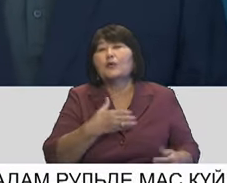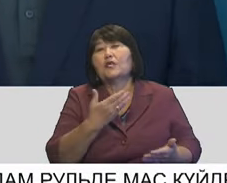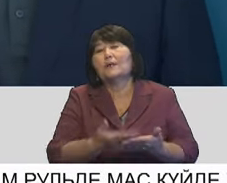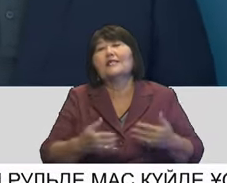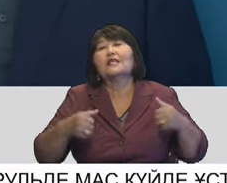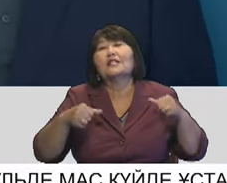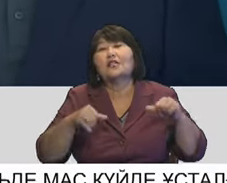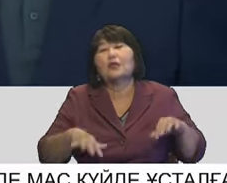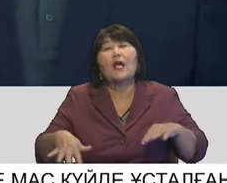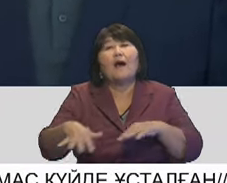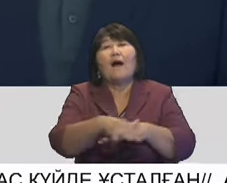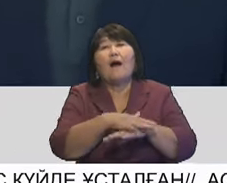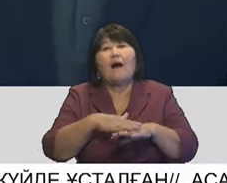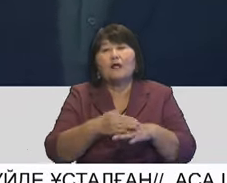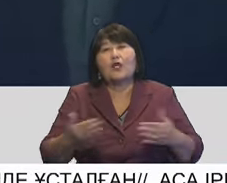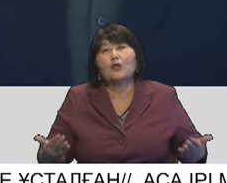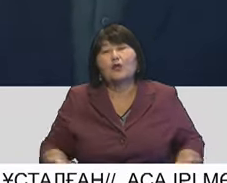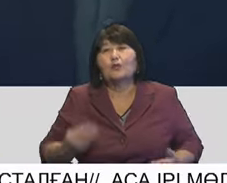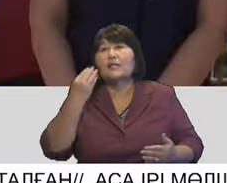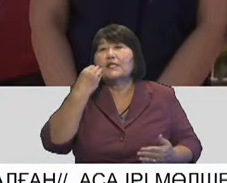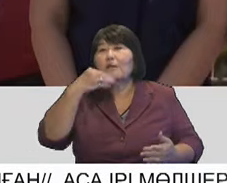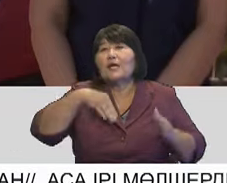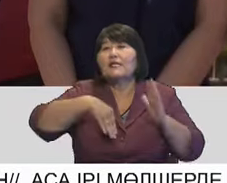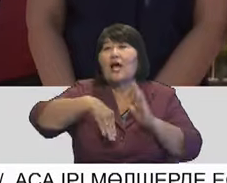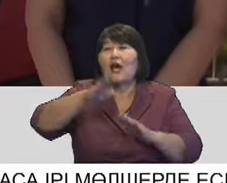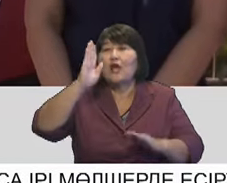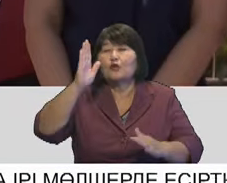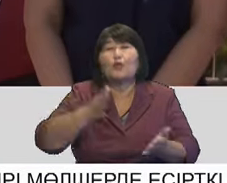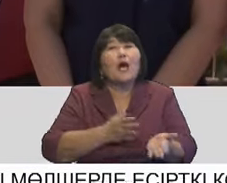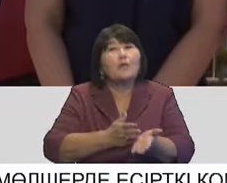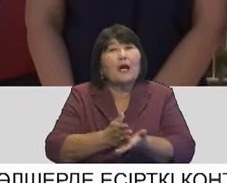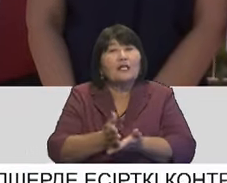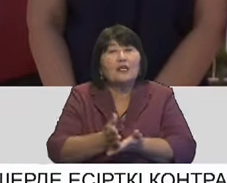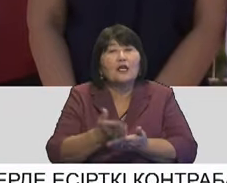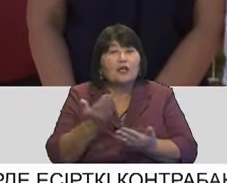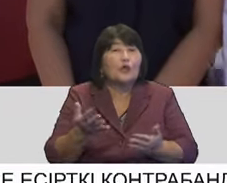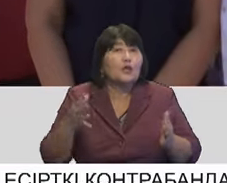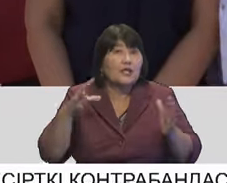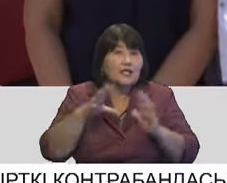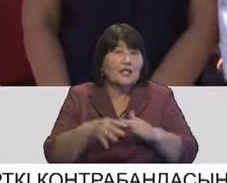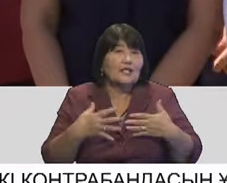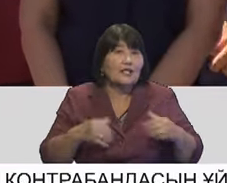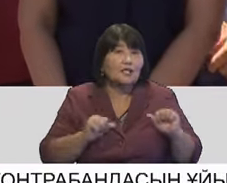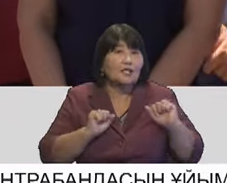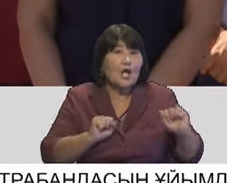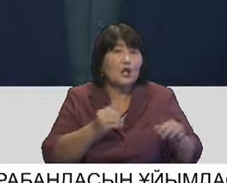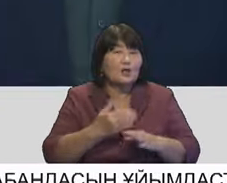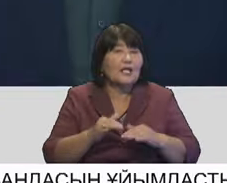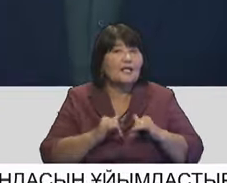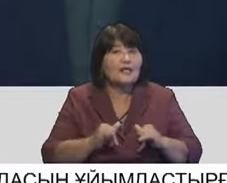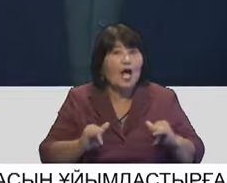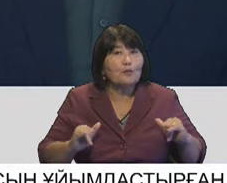шешуге, халқымыздың тұрмыс сапасын арттыруға бағытталды. Соның ішінде денсаулық сақтау саласын